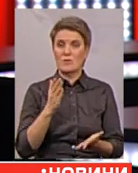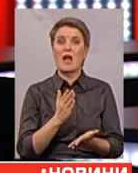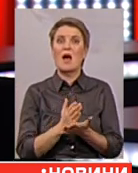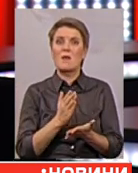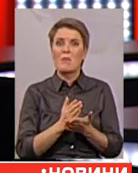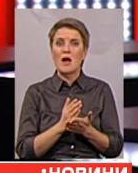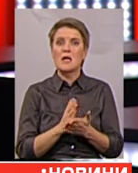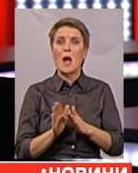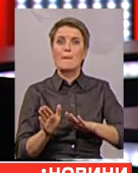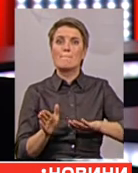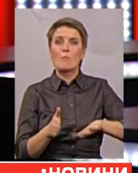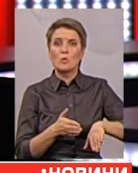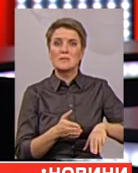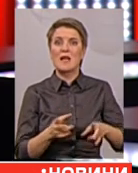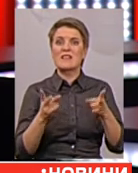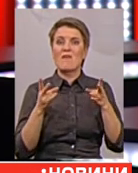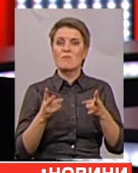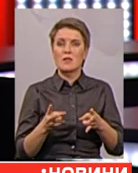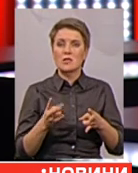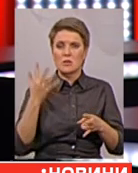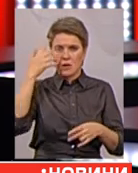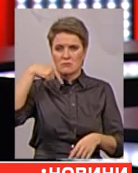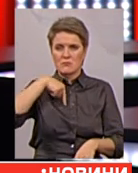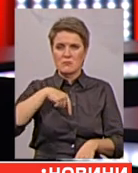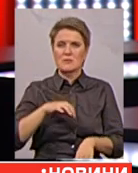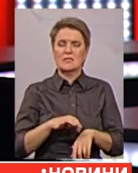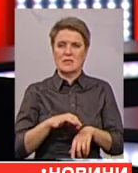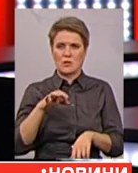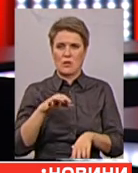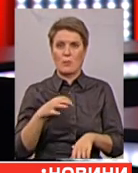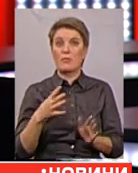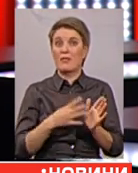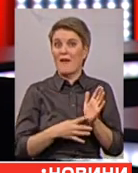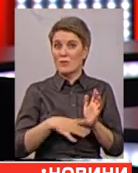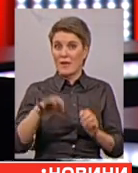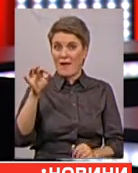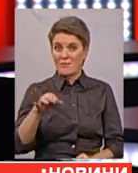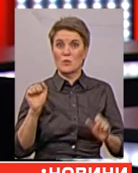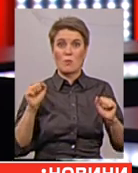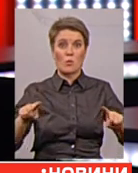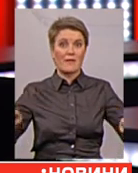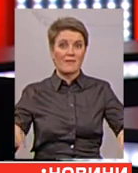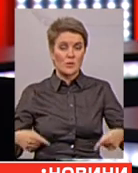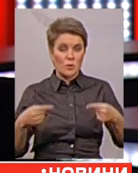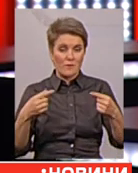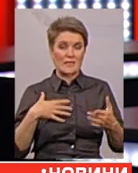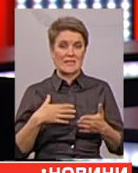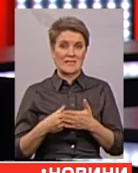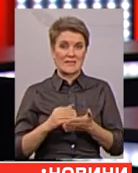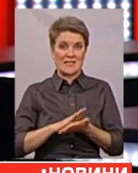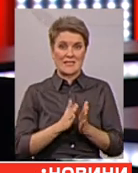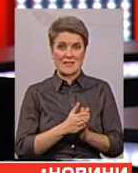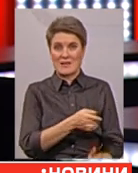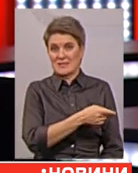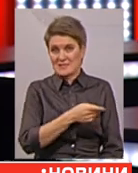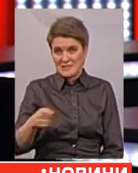посттравматичного синдрому. Водночас, кажуть у відомстві, 80% таких армійців здатні відновити свій психічний стан лише за 2 місяці. Як